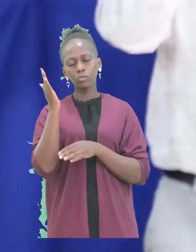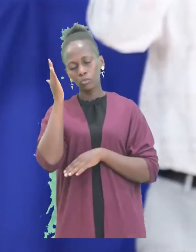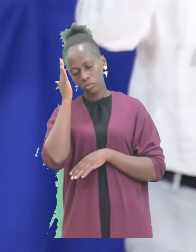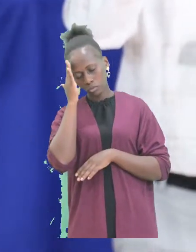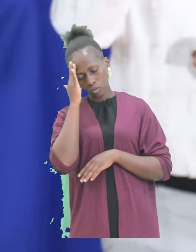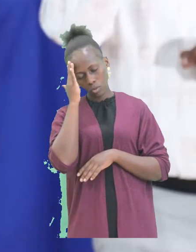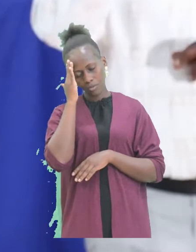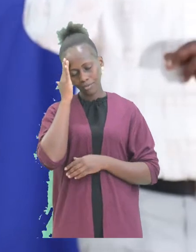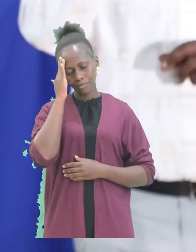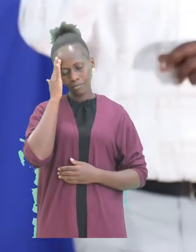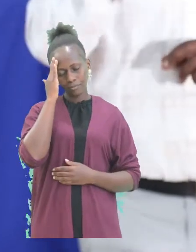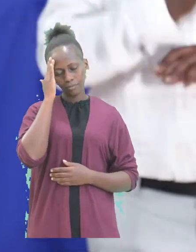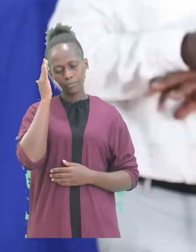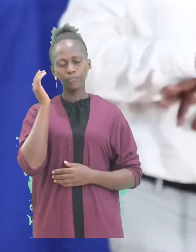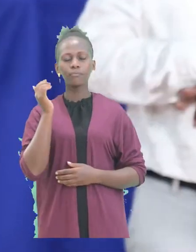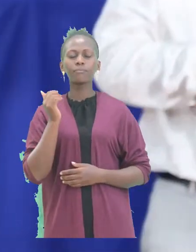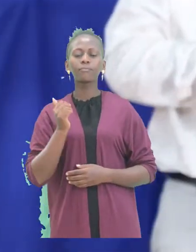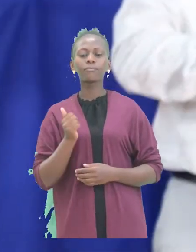duniani kote.